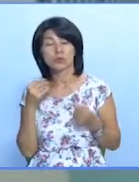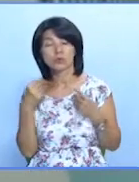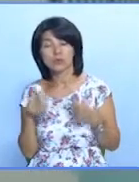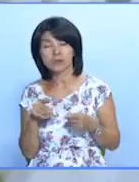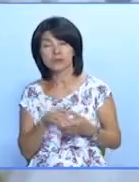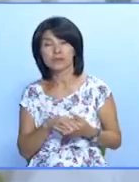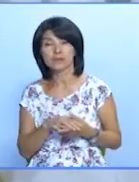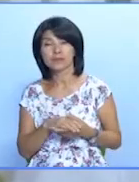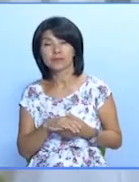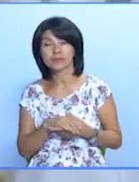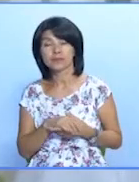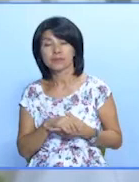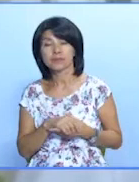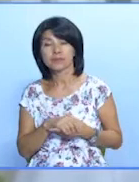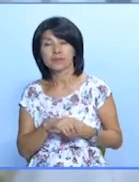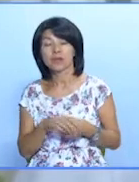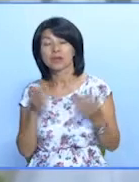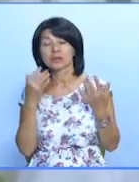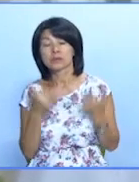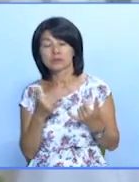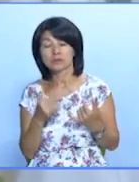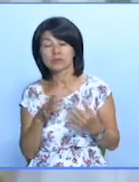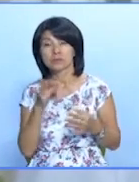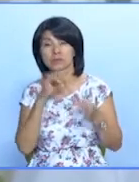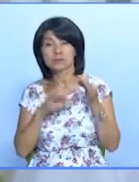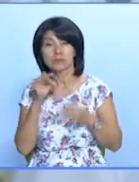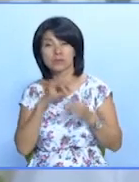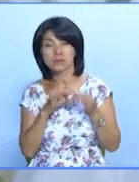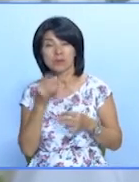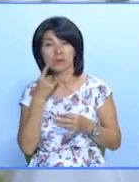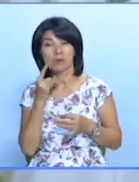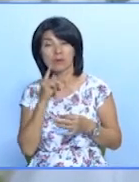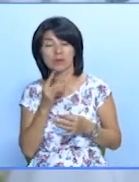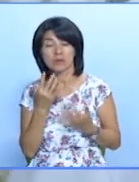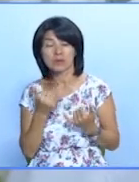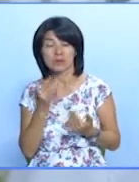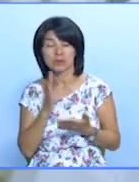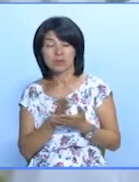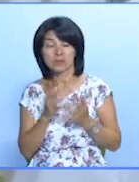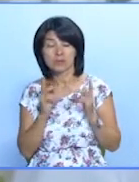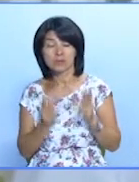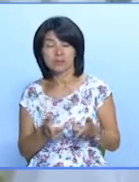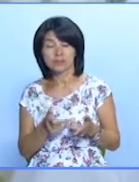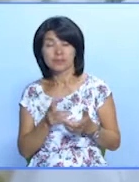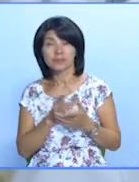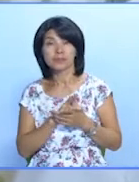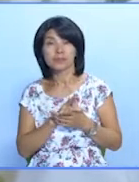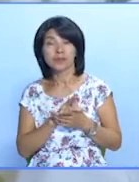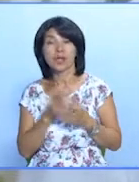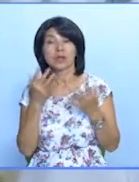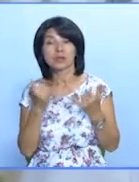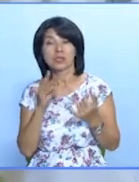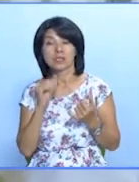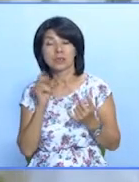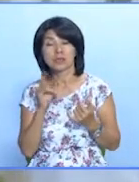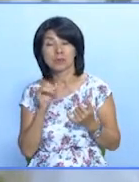Иванова. Лекарственные средства в Павлодар начали поступать. Очень большая благодарность Акимату, соответственно,